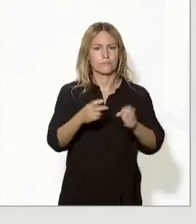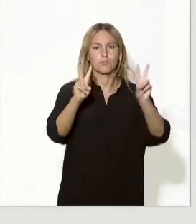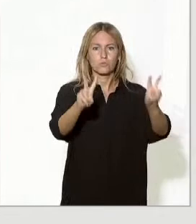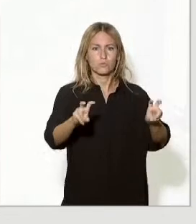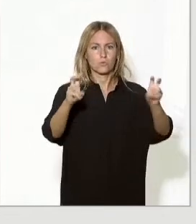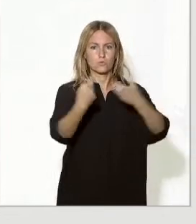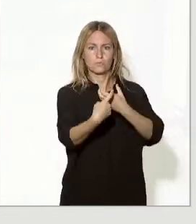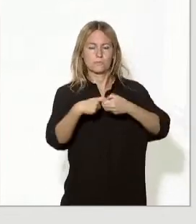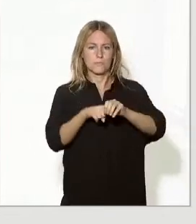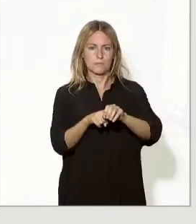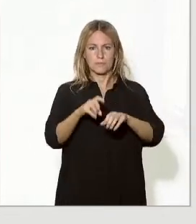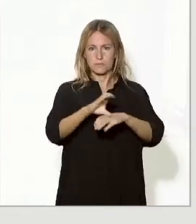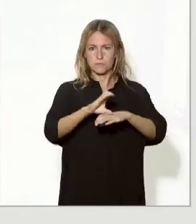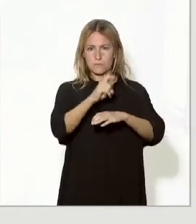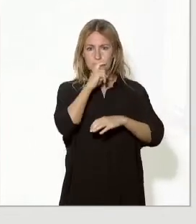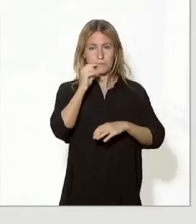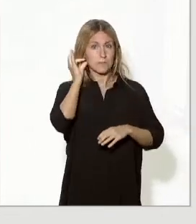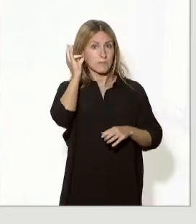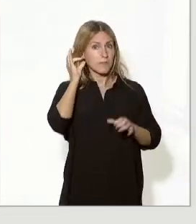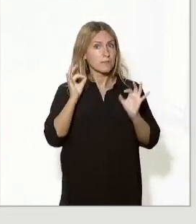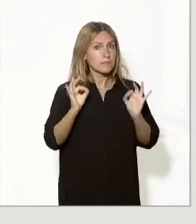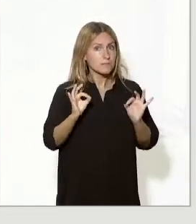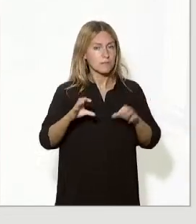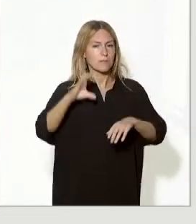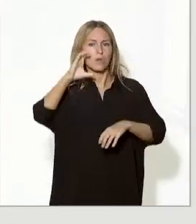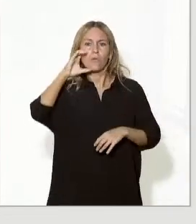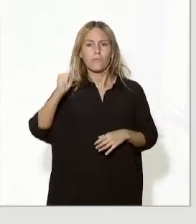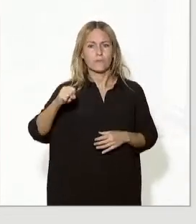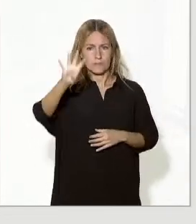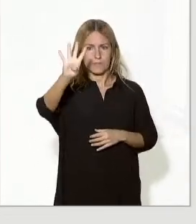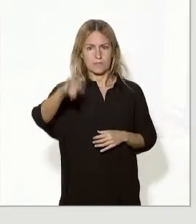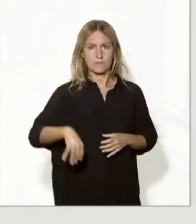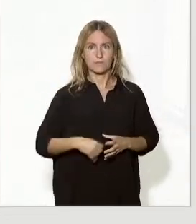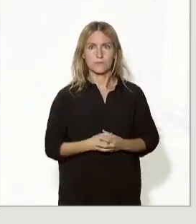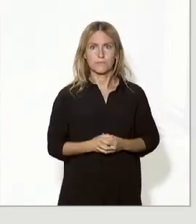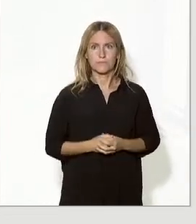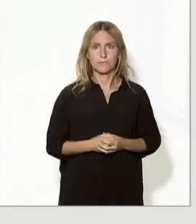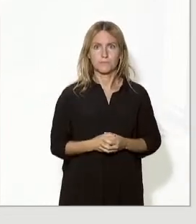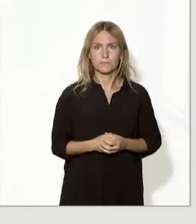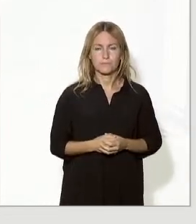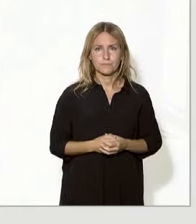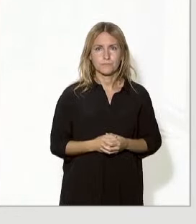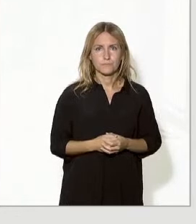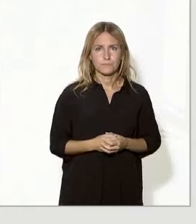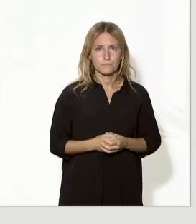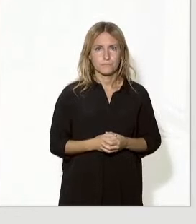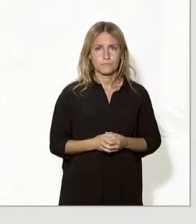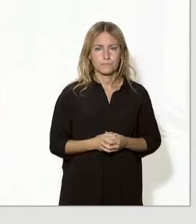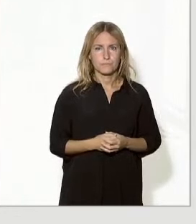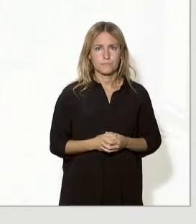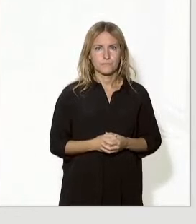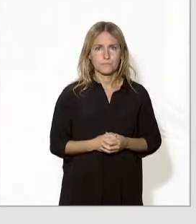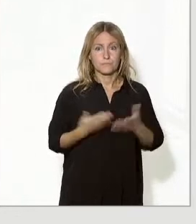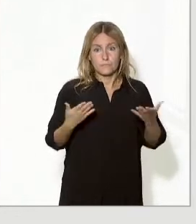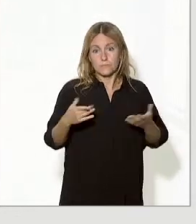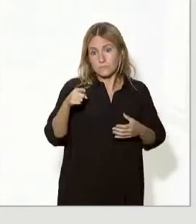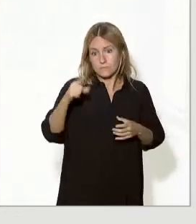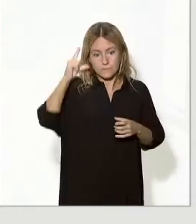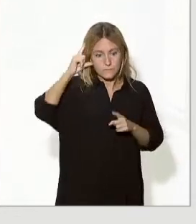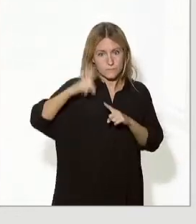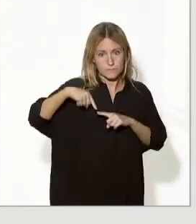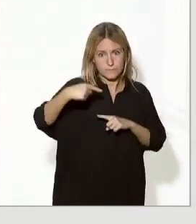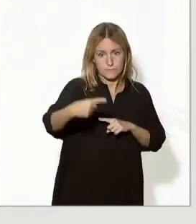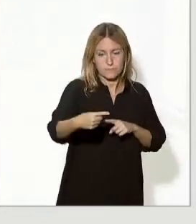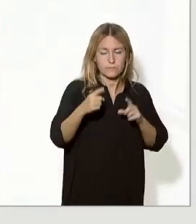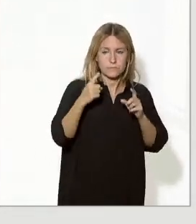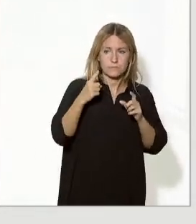membres, les noves conselleres i consellers del Govern de Catalunya i per tant en aquell moment doncs, podran veure